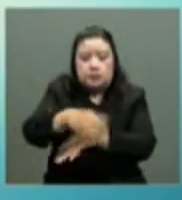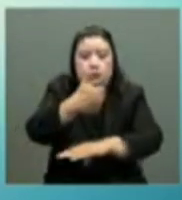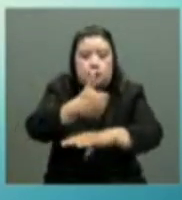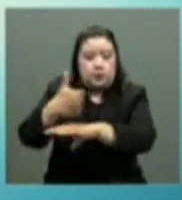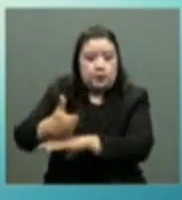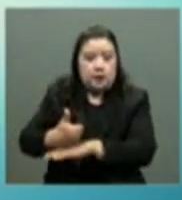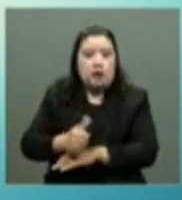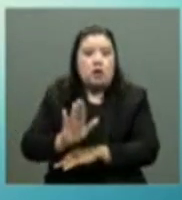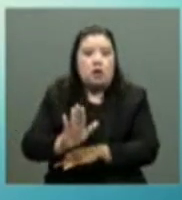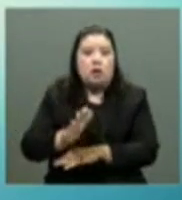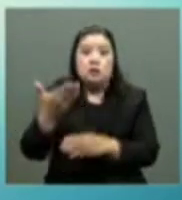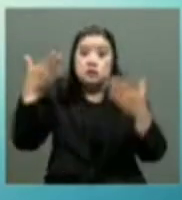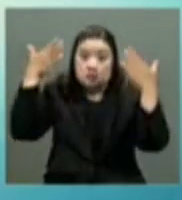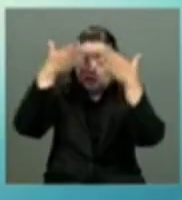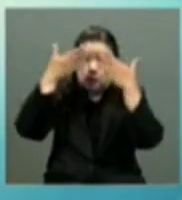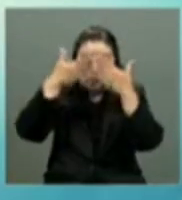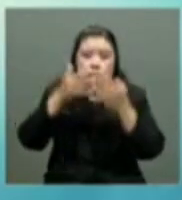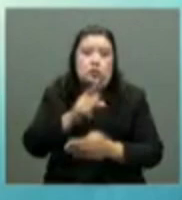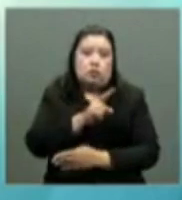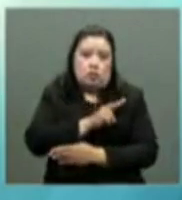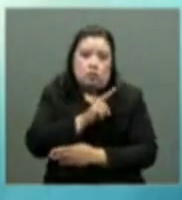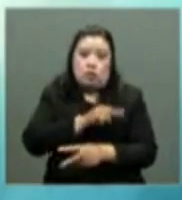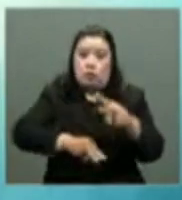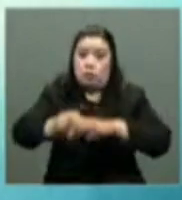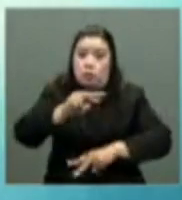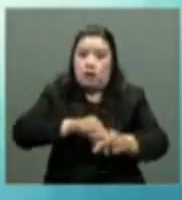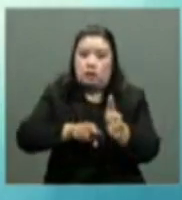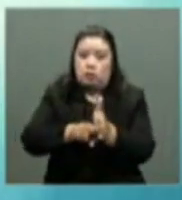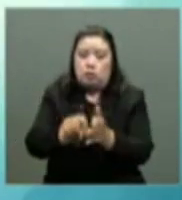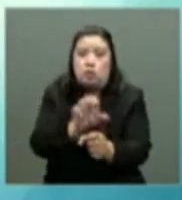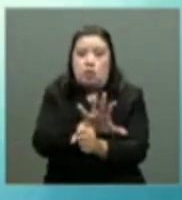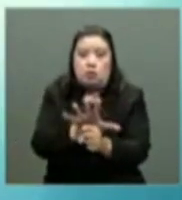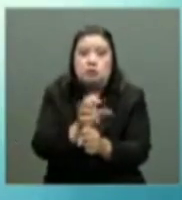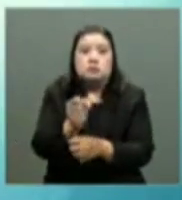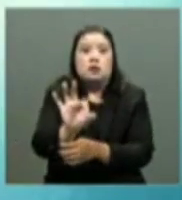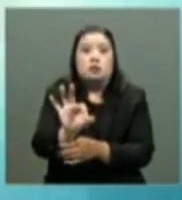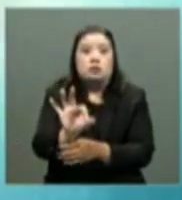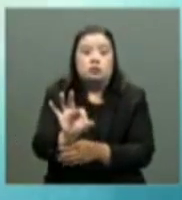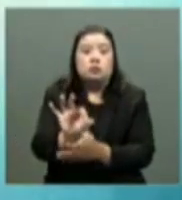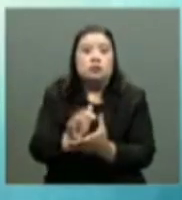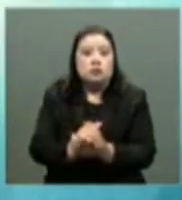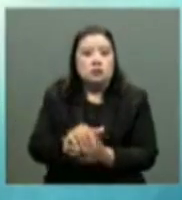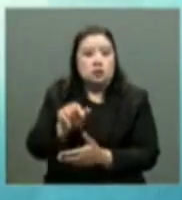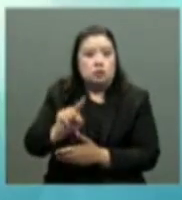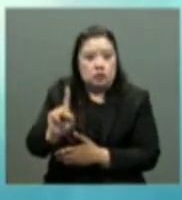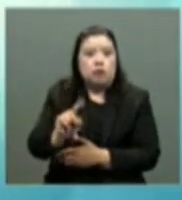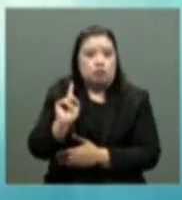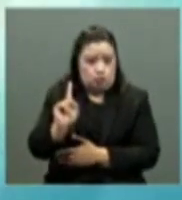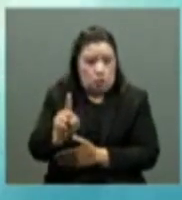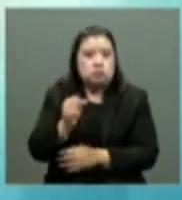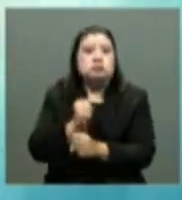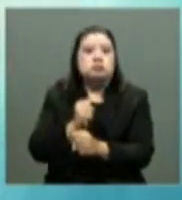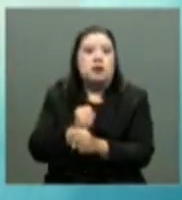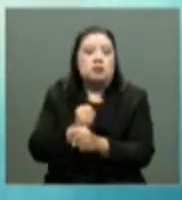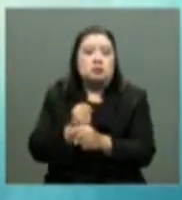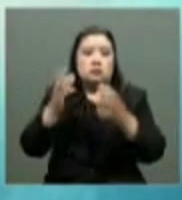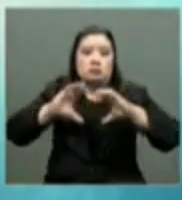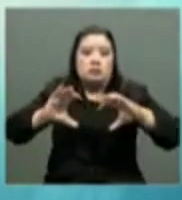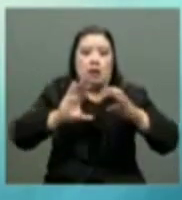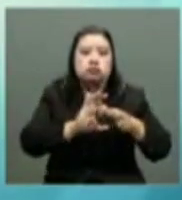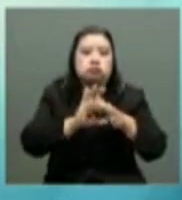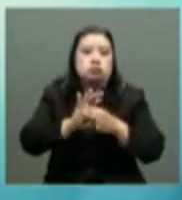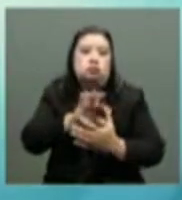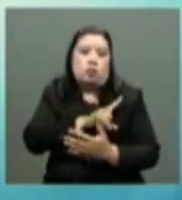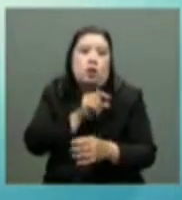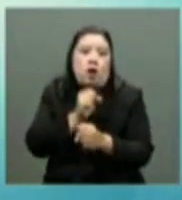ในการต่อสู้การแพร่ระบาดของเชื้อไวรัสโคโรนา2019ถือเป็นนโยบายที่รัฐบาลที่เกี่ยวข้องในการด